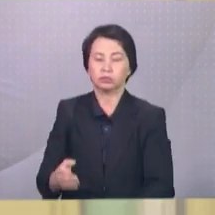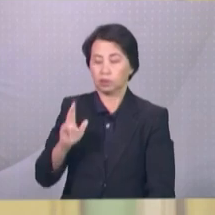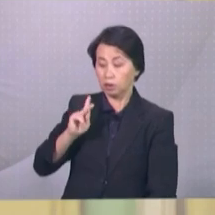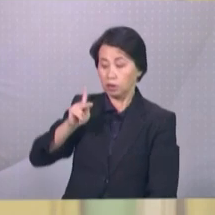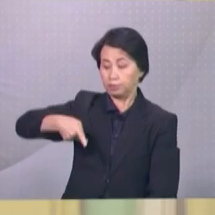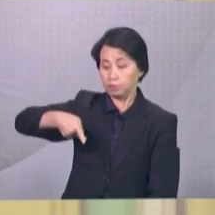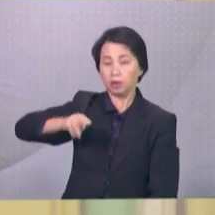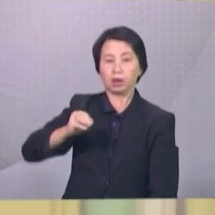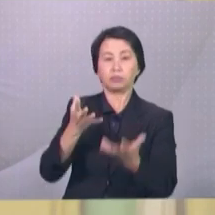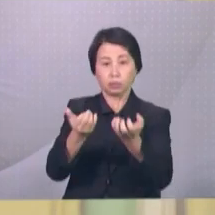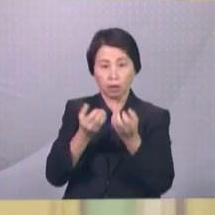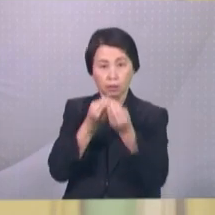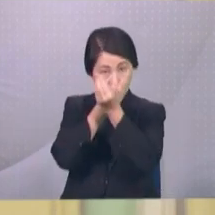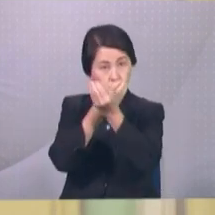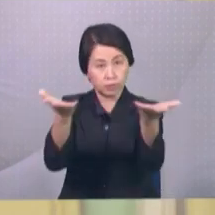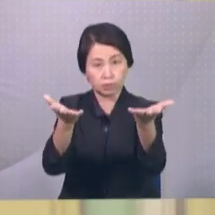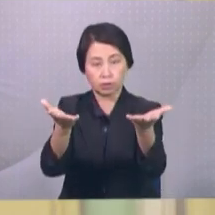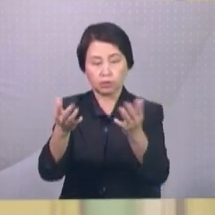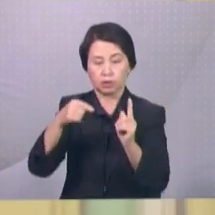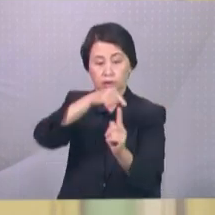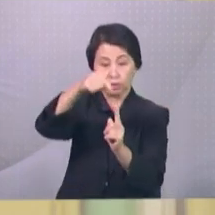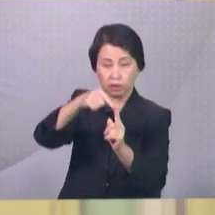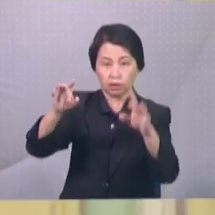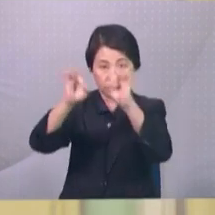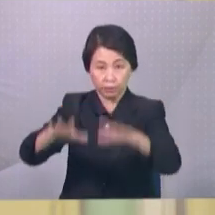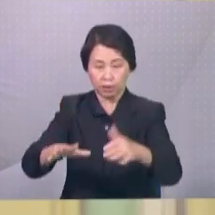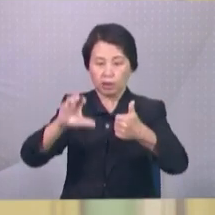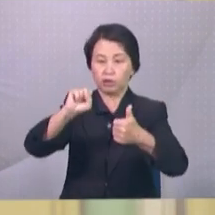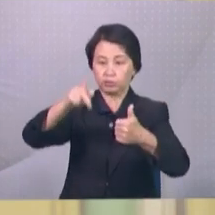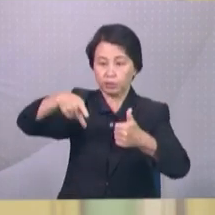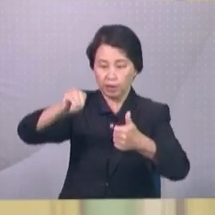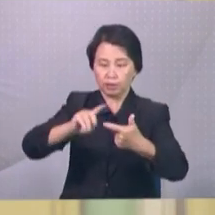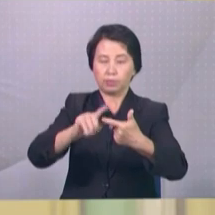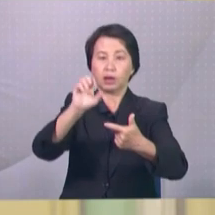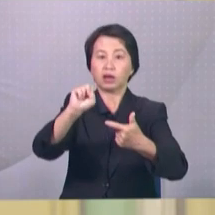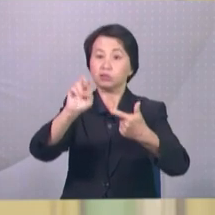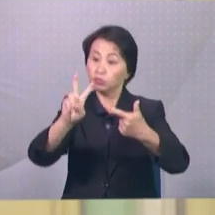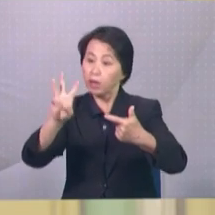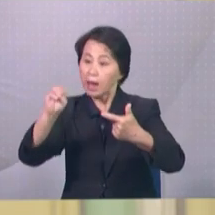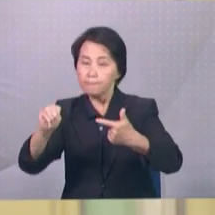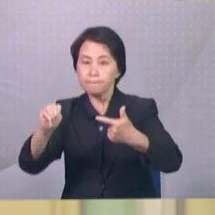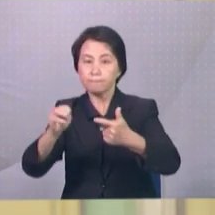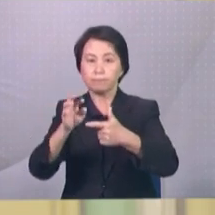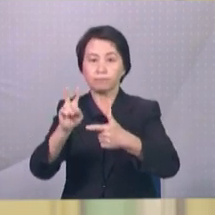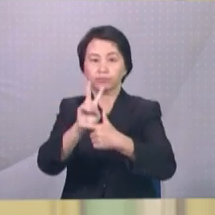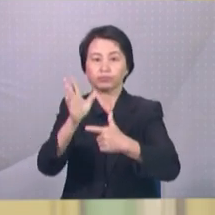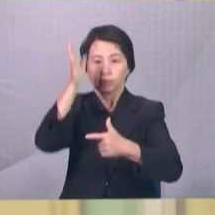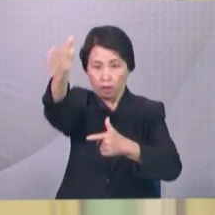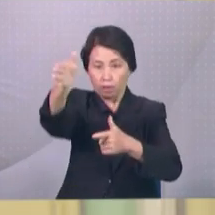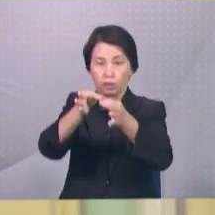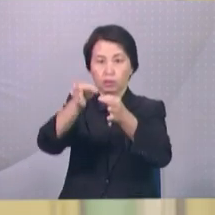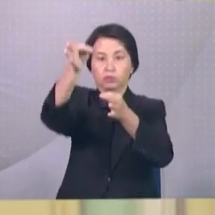KPM ingin memaklumkan bahawa tarikh peperiksaan SPM dan SVM akan ditunda